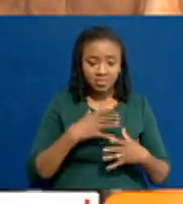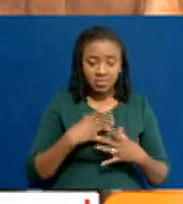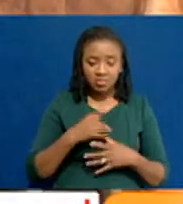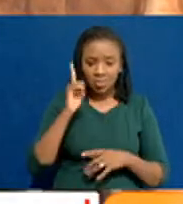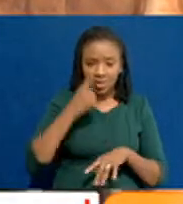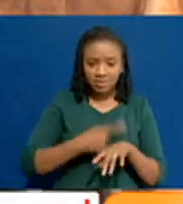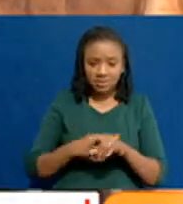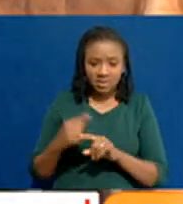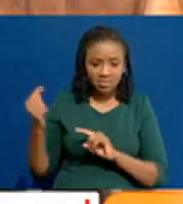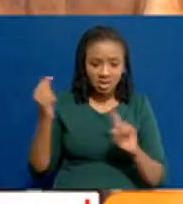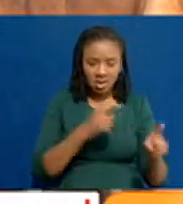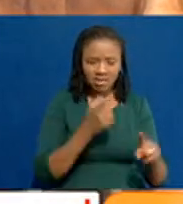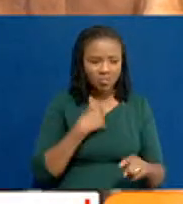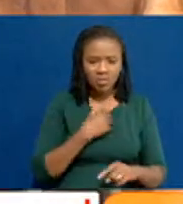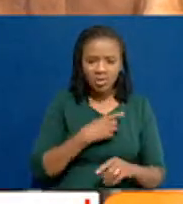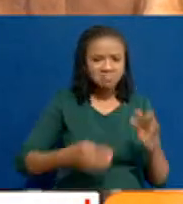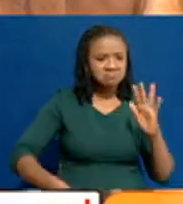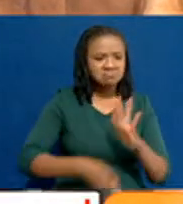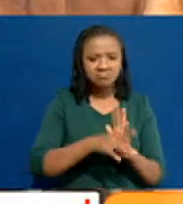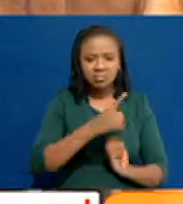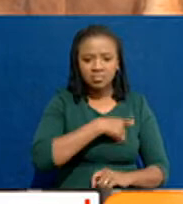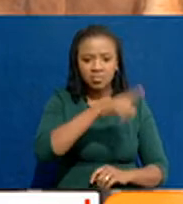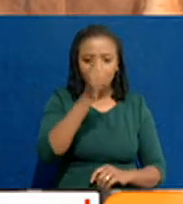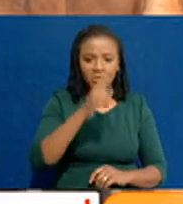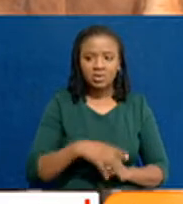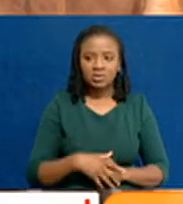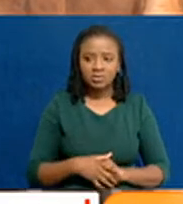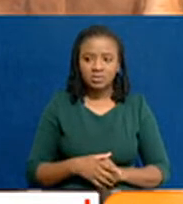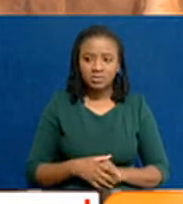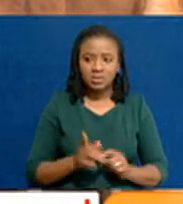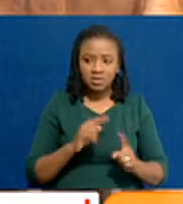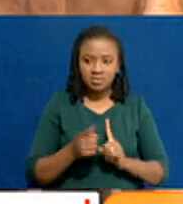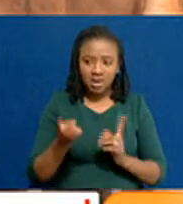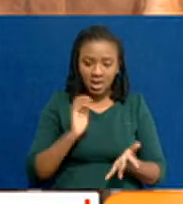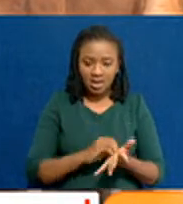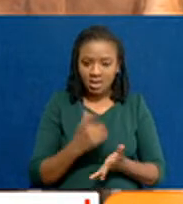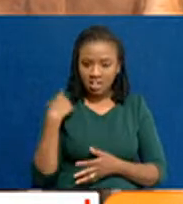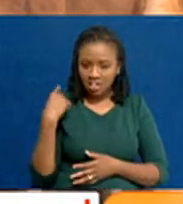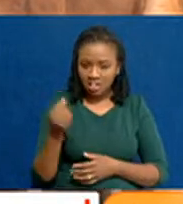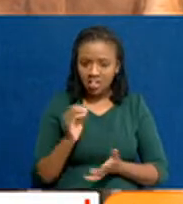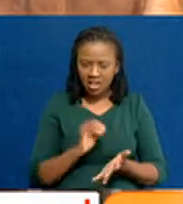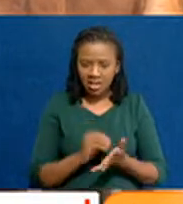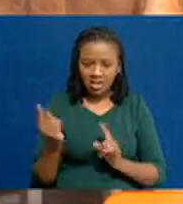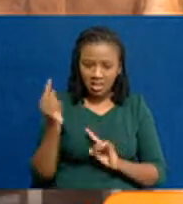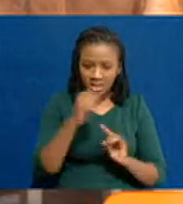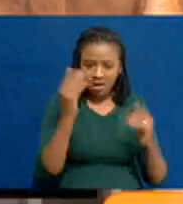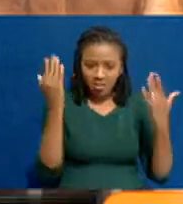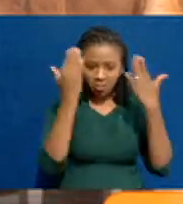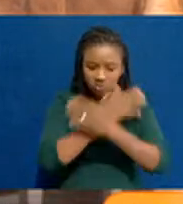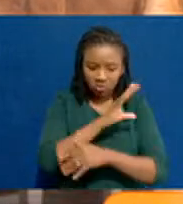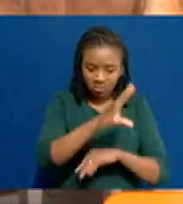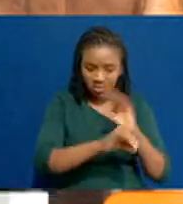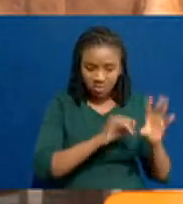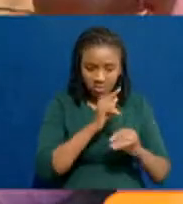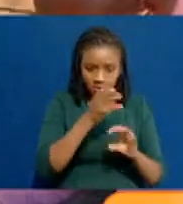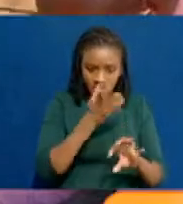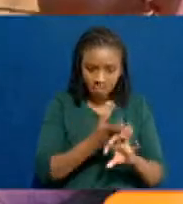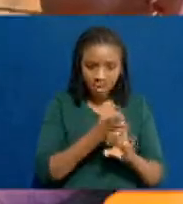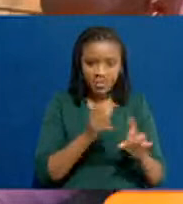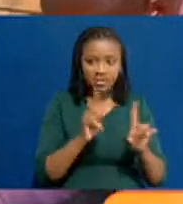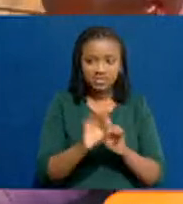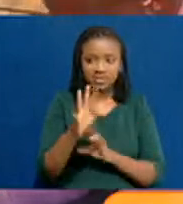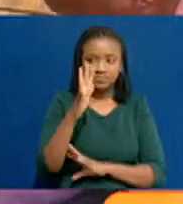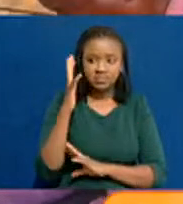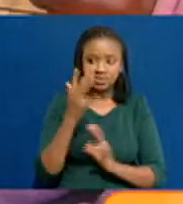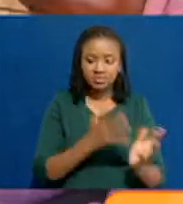hapa tukawapigia manduru wakatoroka. Lakini tena hivi karibuni wanaanza kukuja usiku kuchukua hiyo mawe na hiyo miti. Na